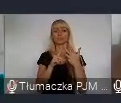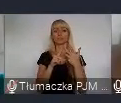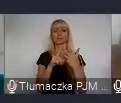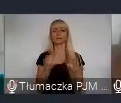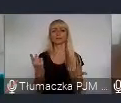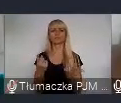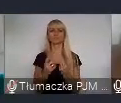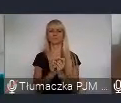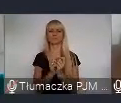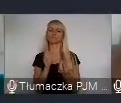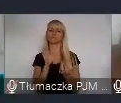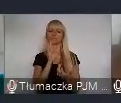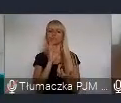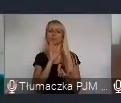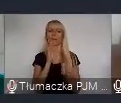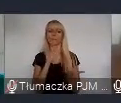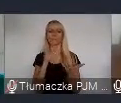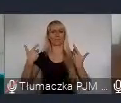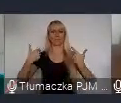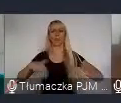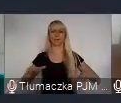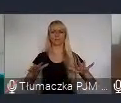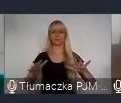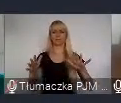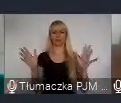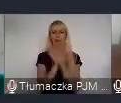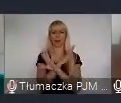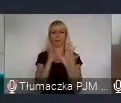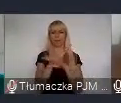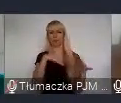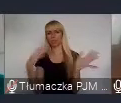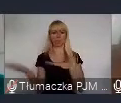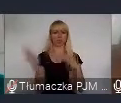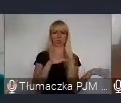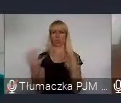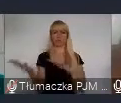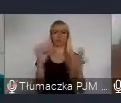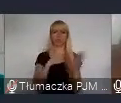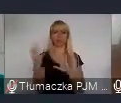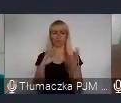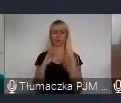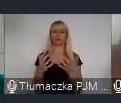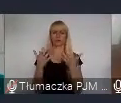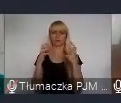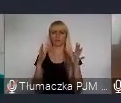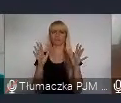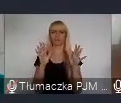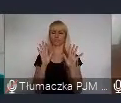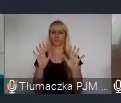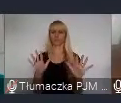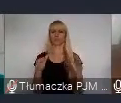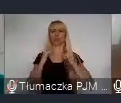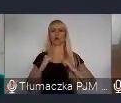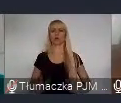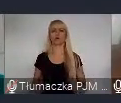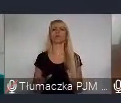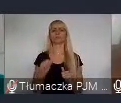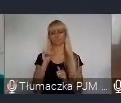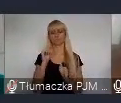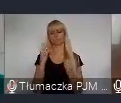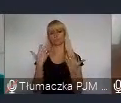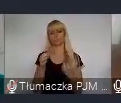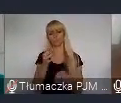bardzo pojemna. Być może na etapie już późniejszym zostanie doprecyzowana, ale wygląda ze względu na swoją pojemność, na